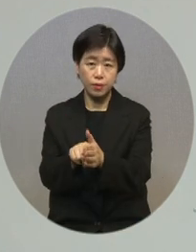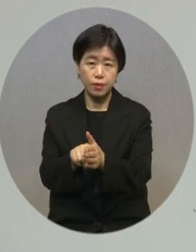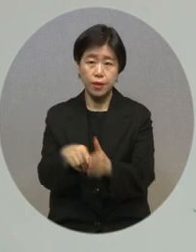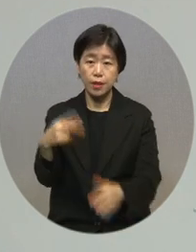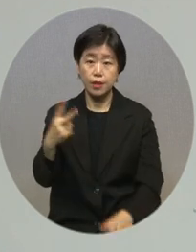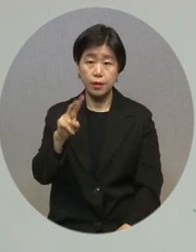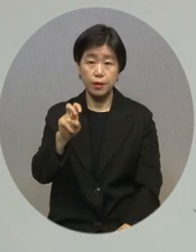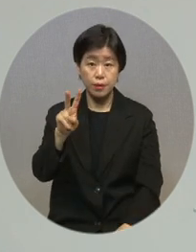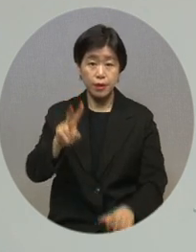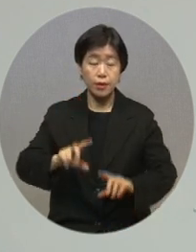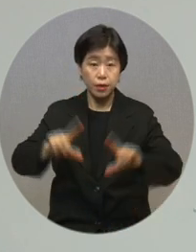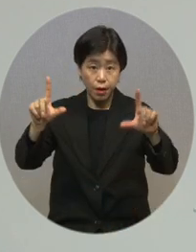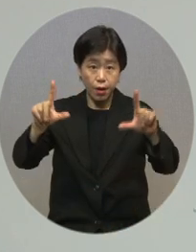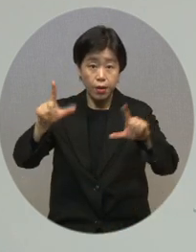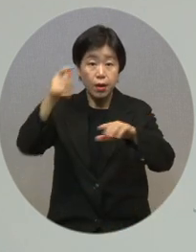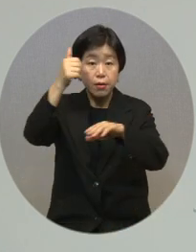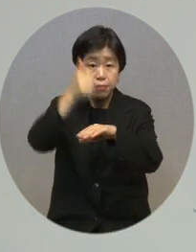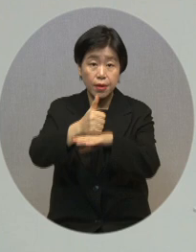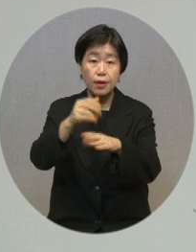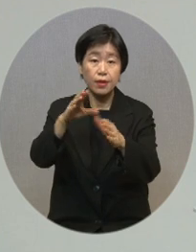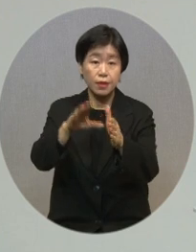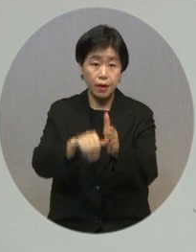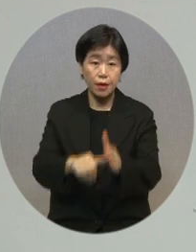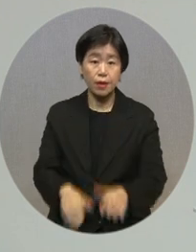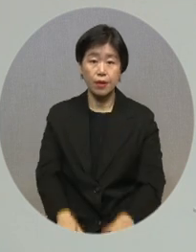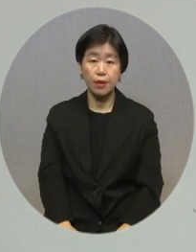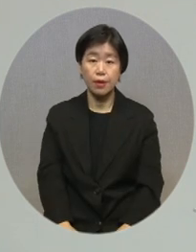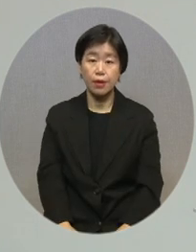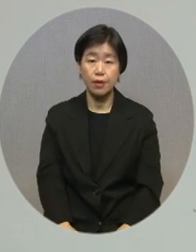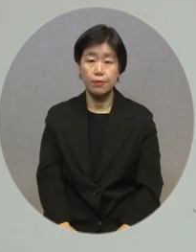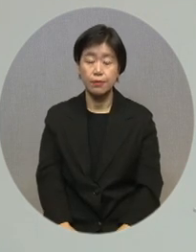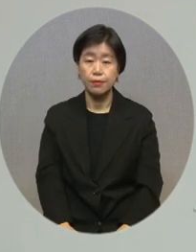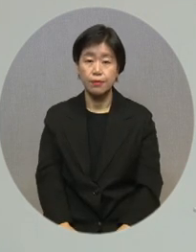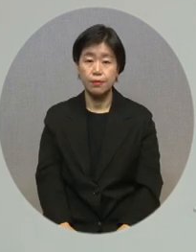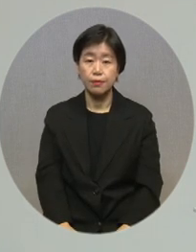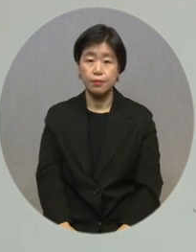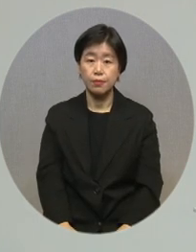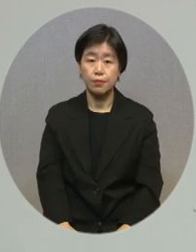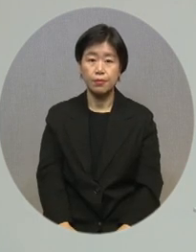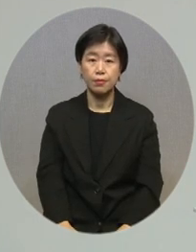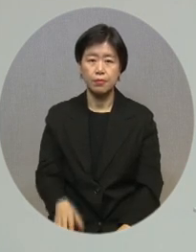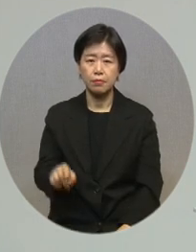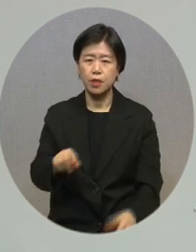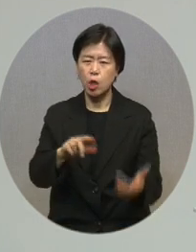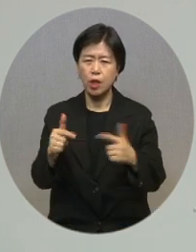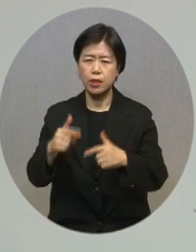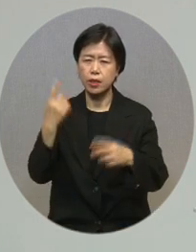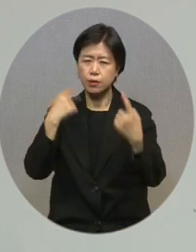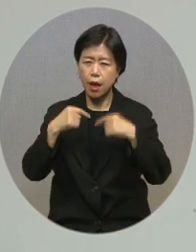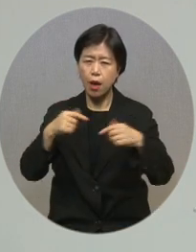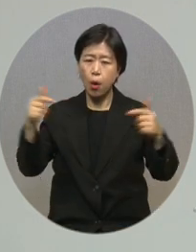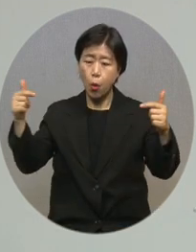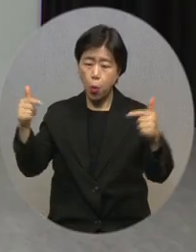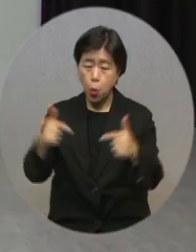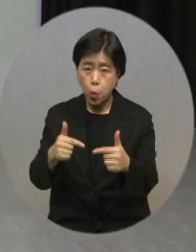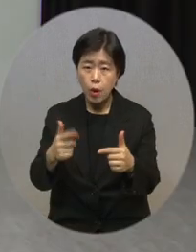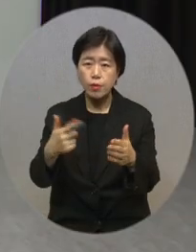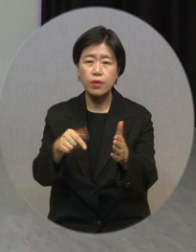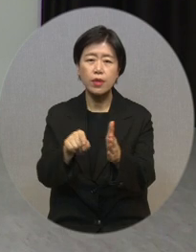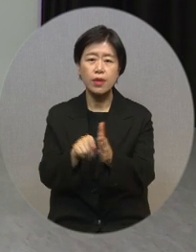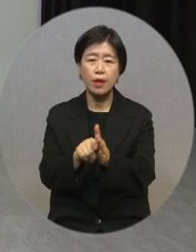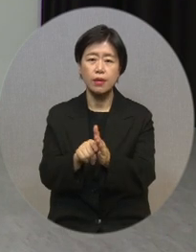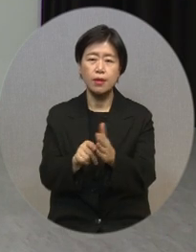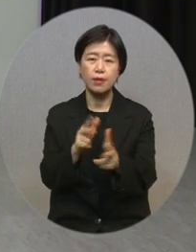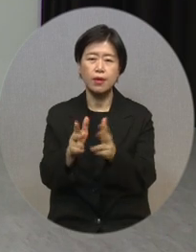말이죠. 2022년 말에 중대재해 감축 로드맵을 그 시행하기 시작했습니다. 네, 네.